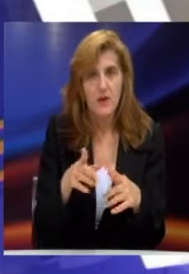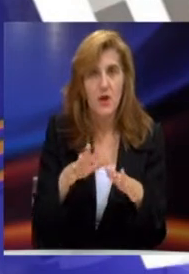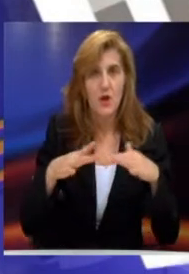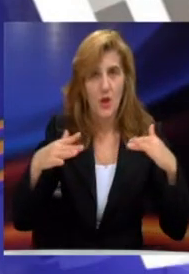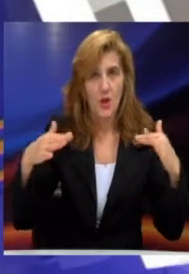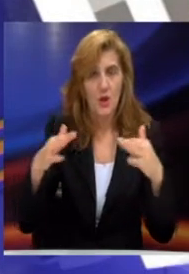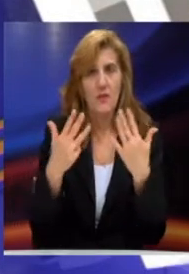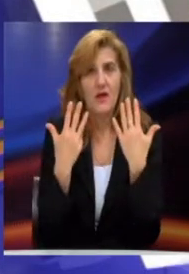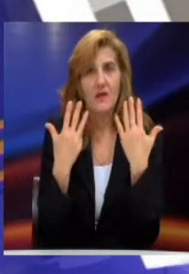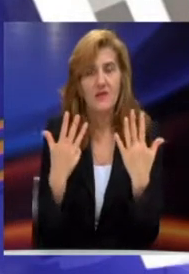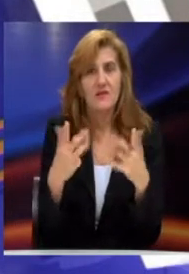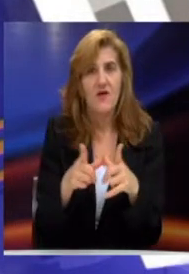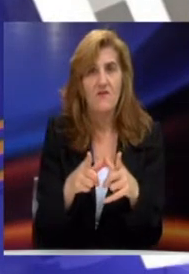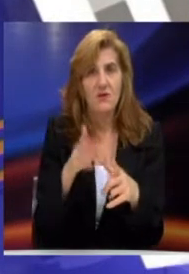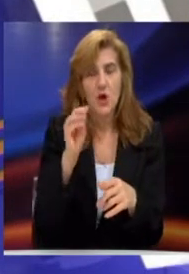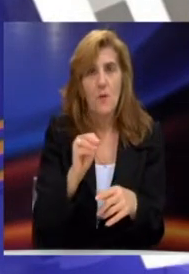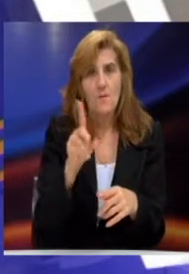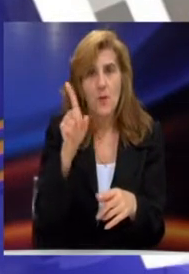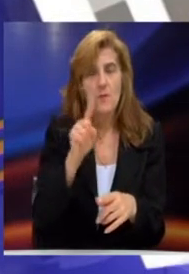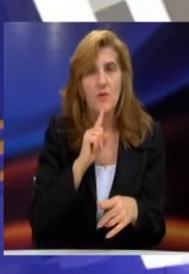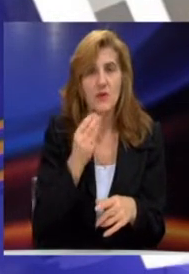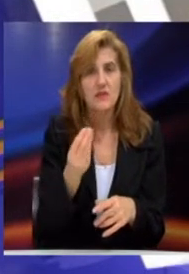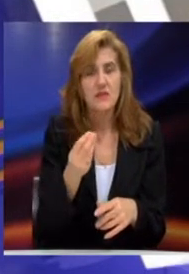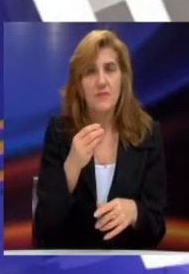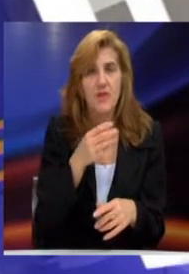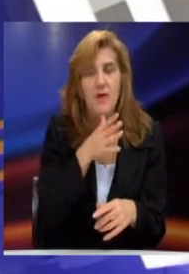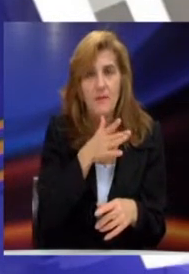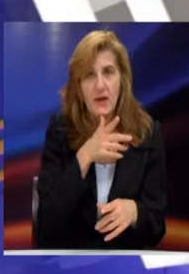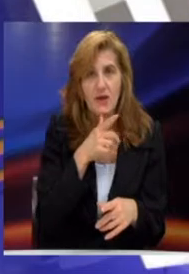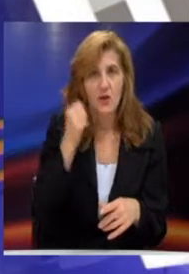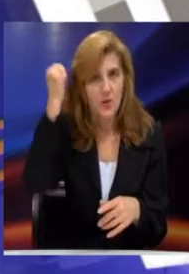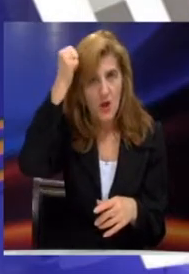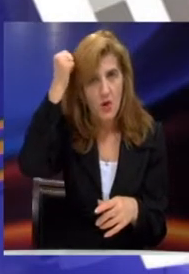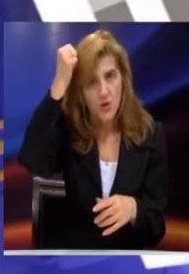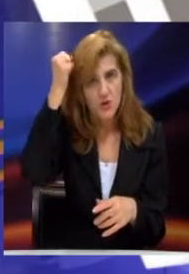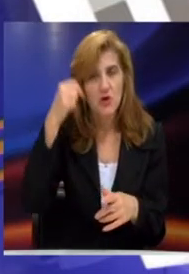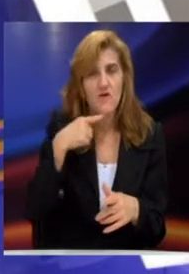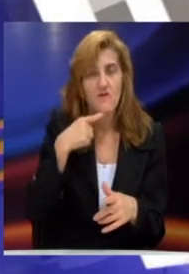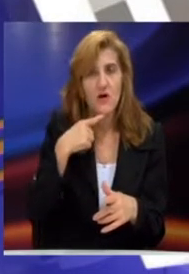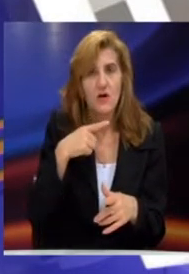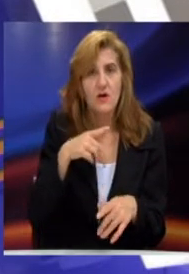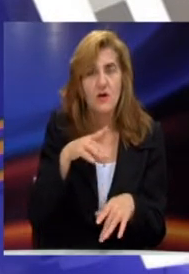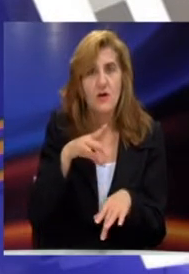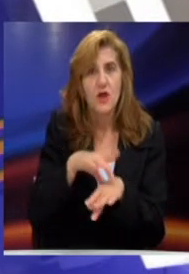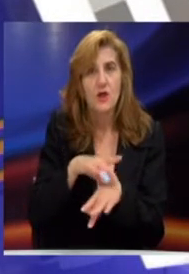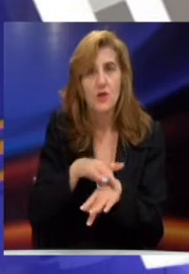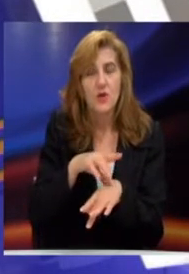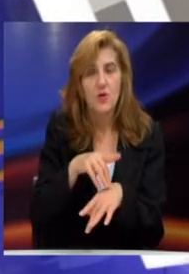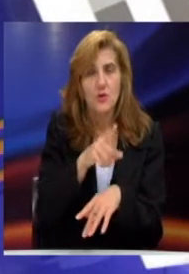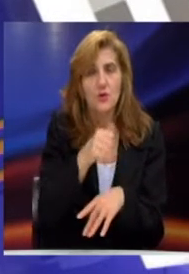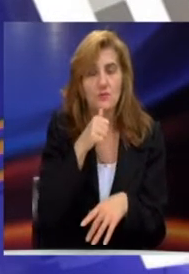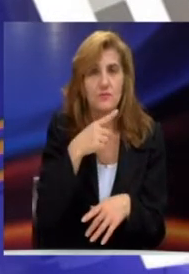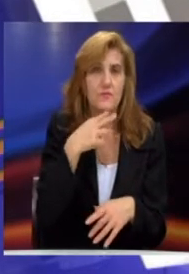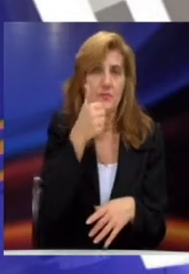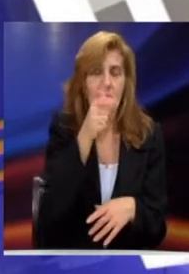a okupila je 9 katoličkih biskupa iz Srbije, Makedonije, Crne Gore i sa Kosova. Monsignor dr. Radislav Nemet,